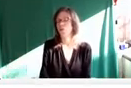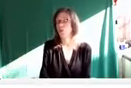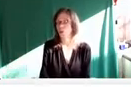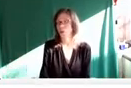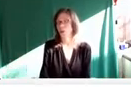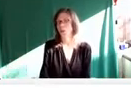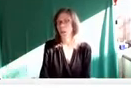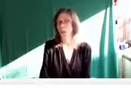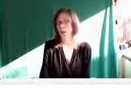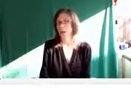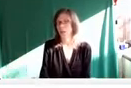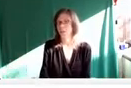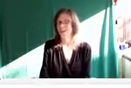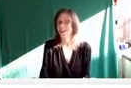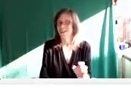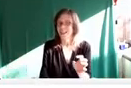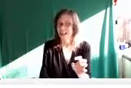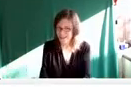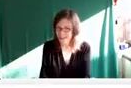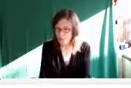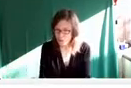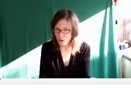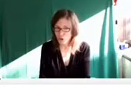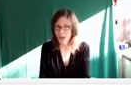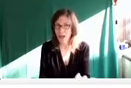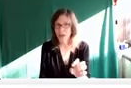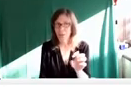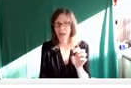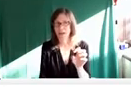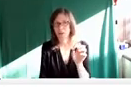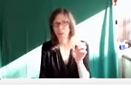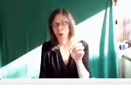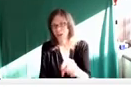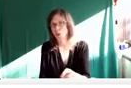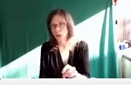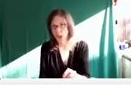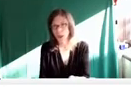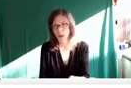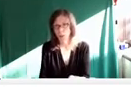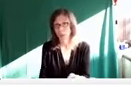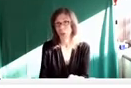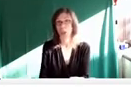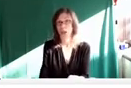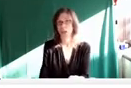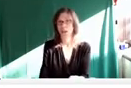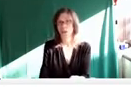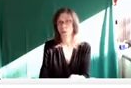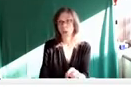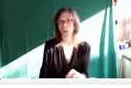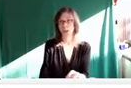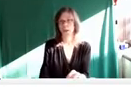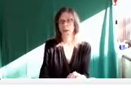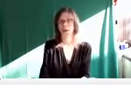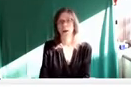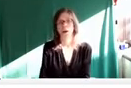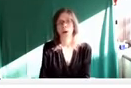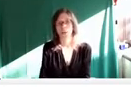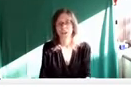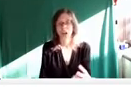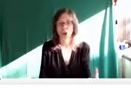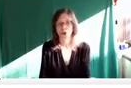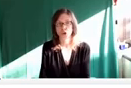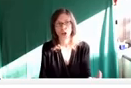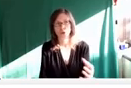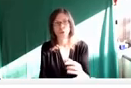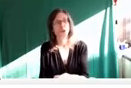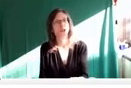question pour le Québec. Mais l'instance qui gère, par exemple, la protection des renseignements personnels au Québec en